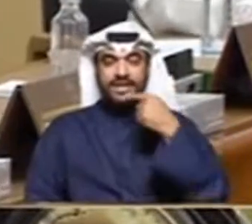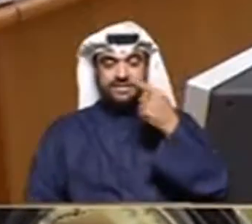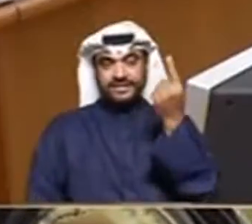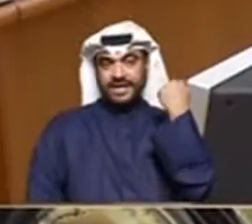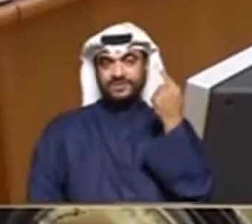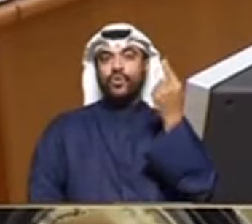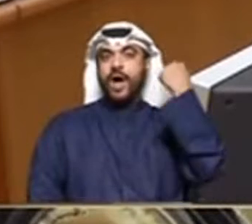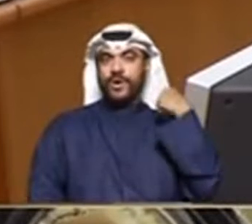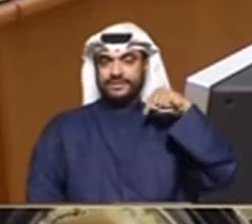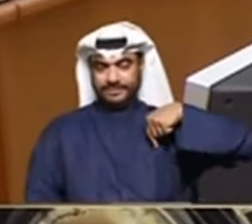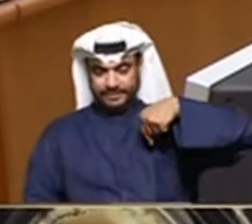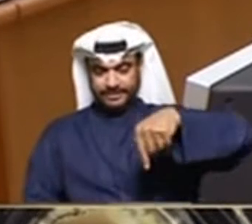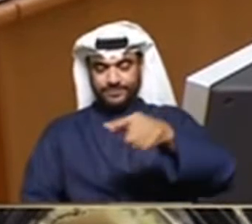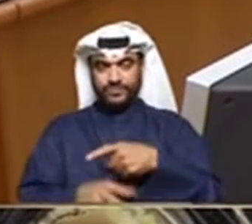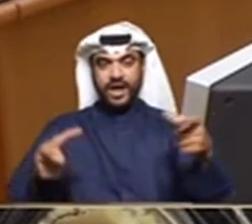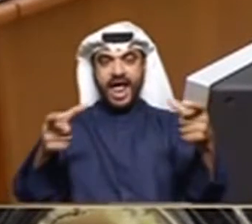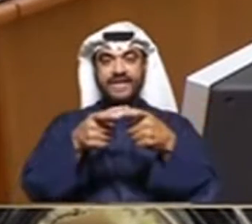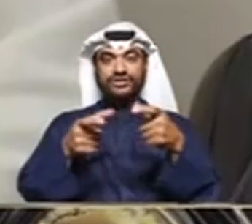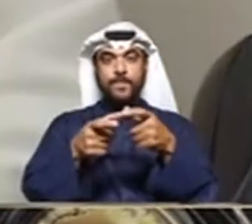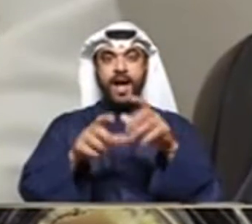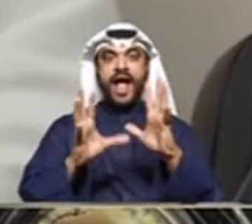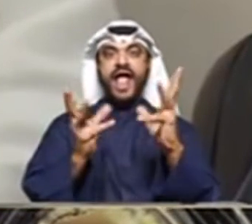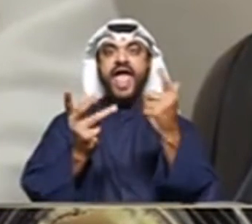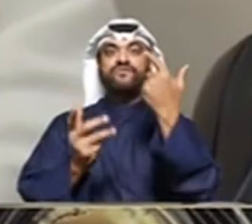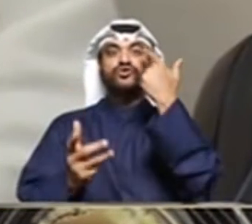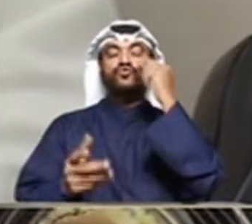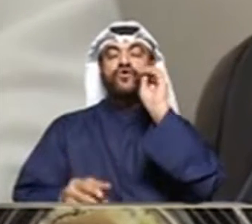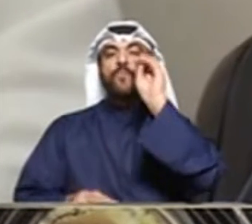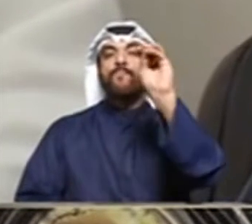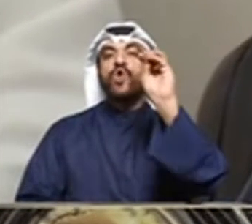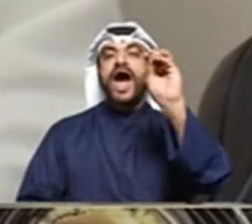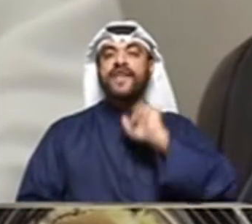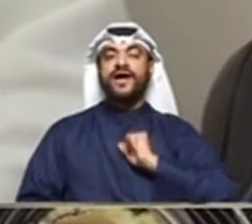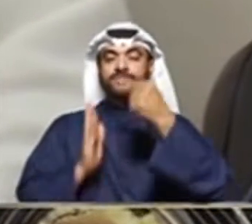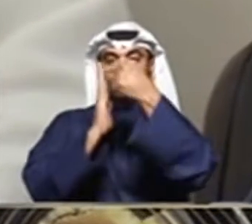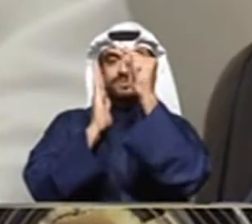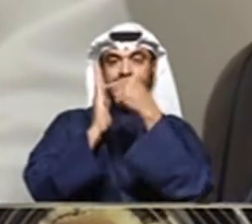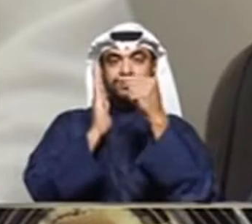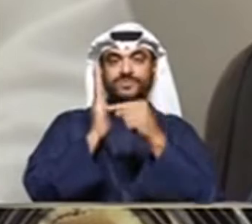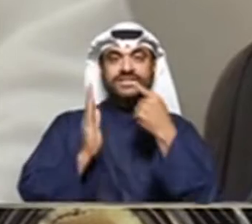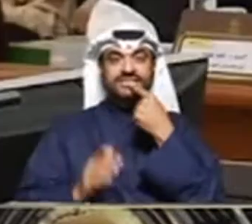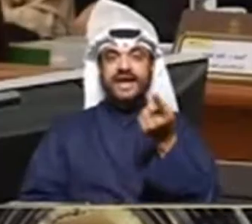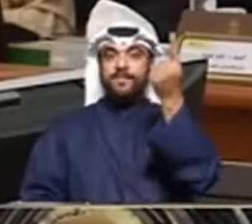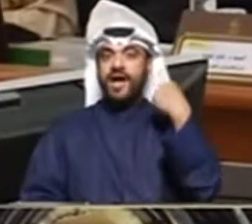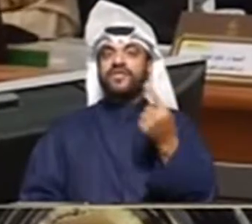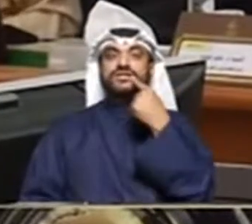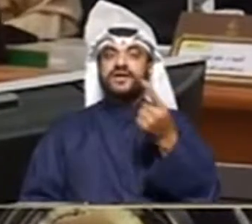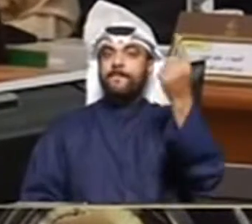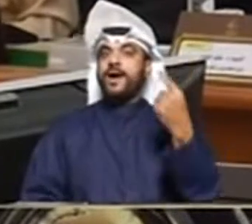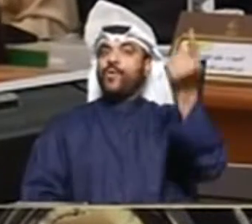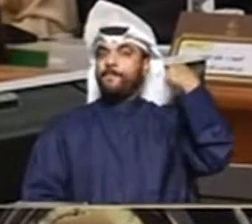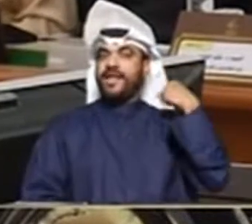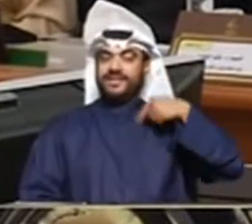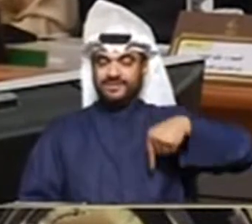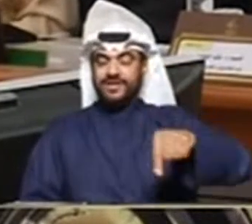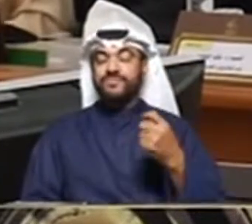2017-2018، وعقب الاجتماع قال المبارك إن الملاحظات المقدمة من قبل اللجنة جديرة بالدراسة، هذا وقد حضر